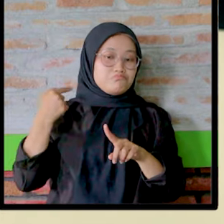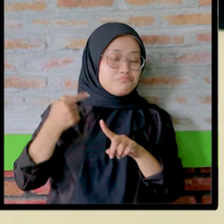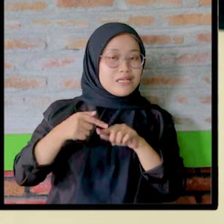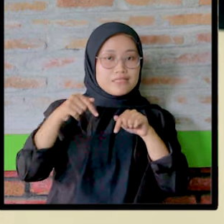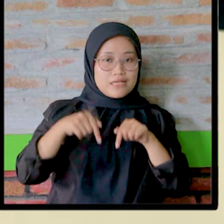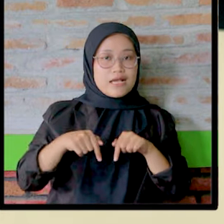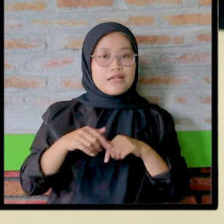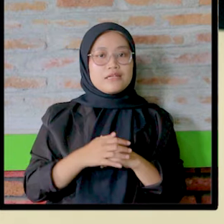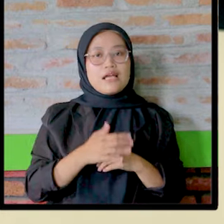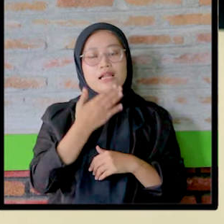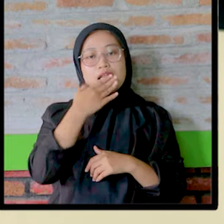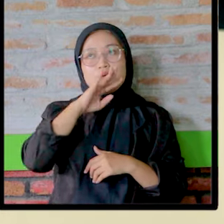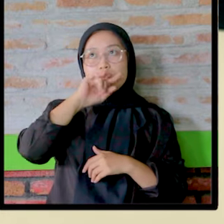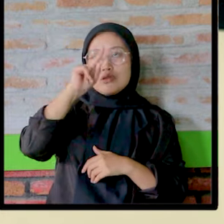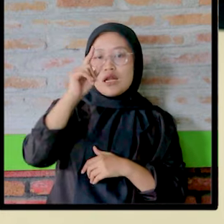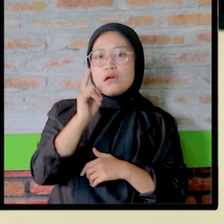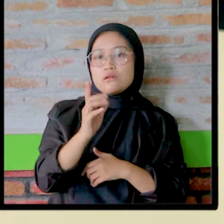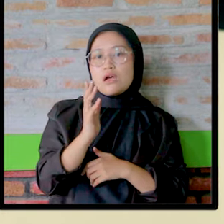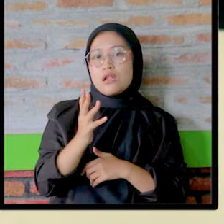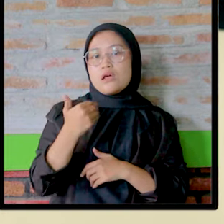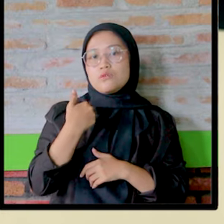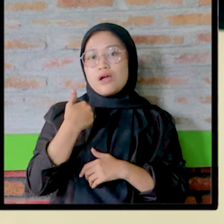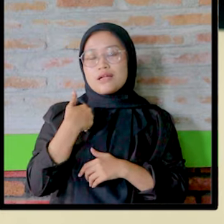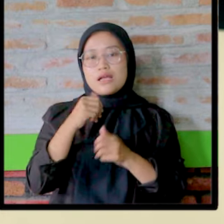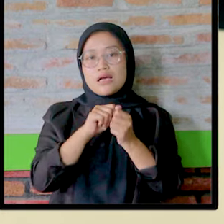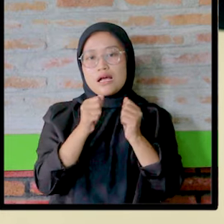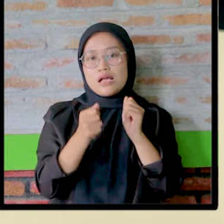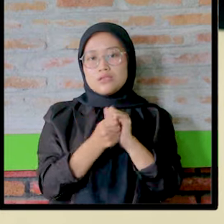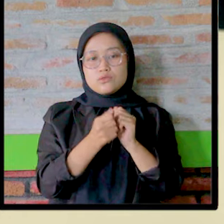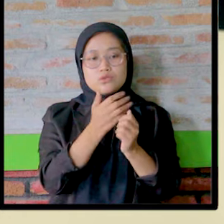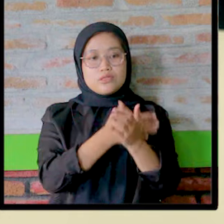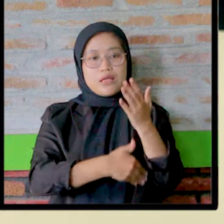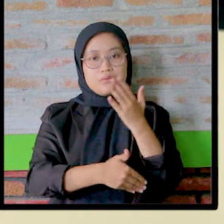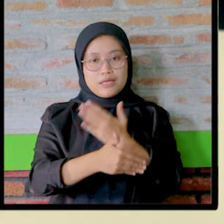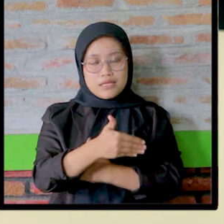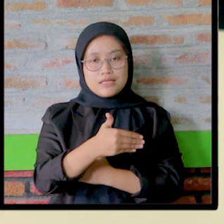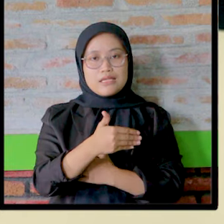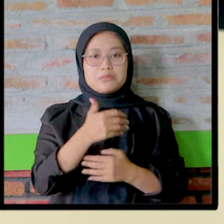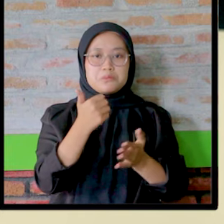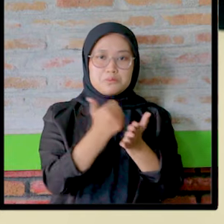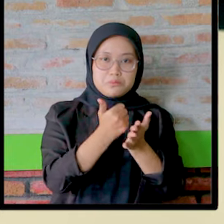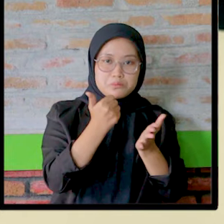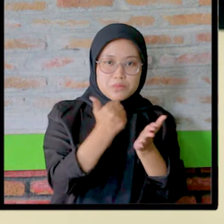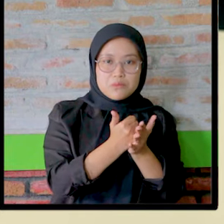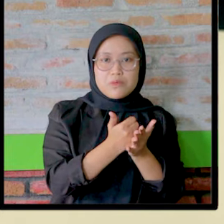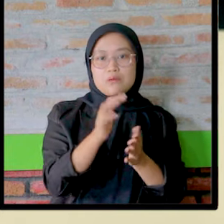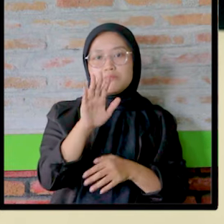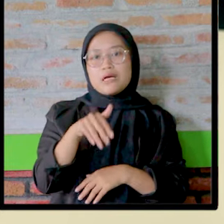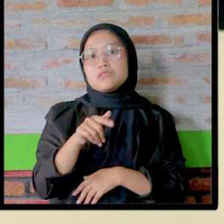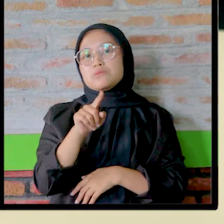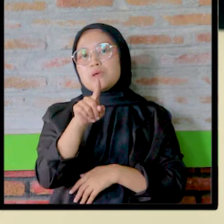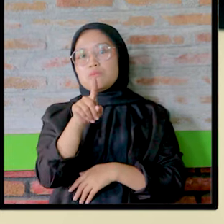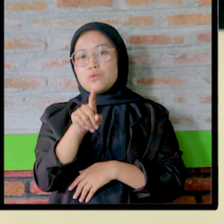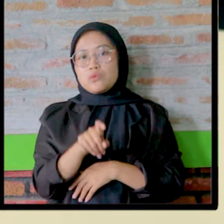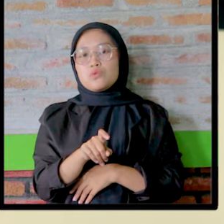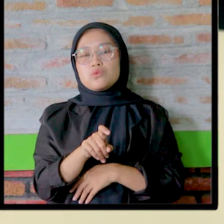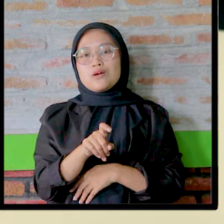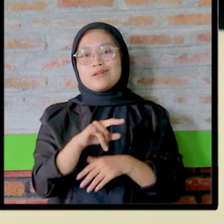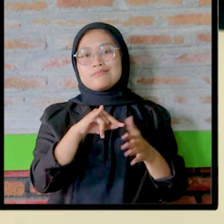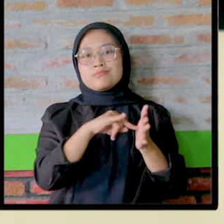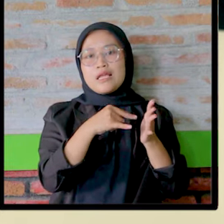kalau ada kasus-kasus penyandang disabilitas yang memang Mas membutuhkan hal-hal teknis yang